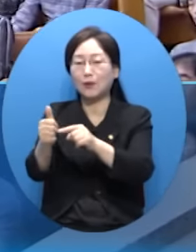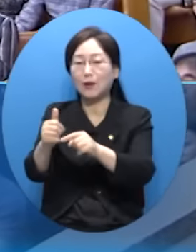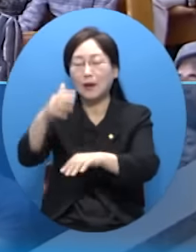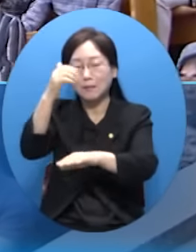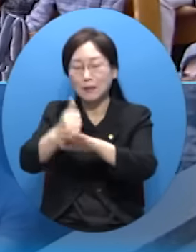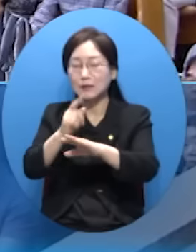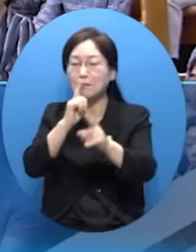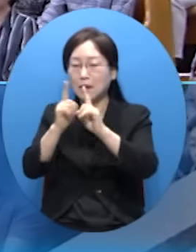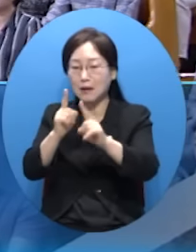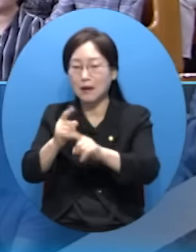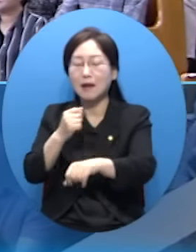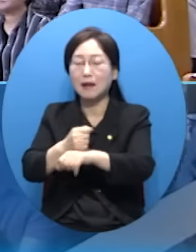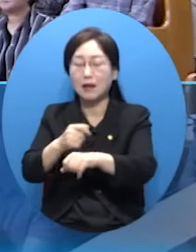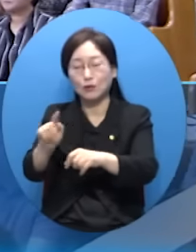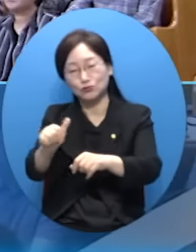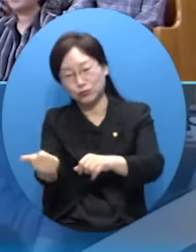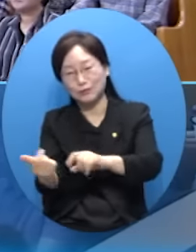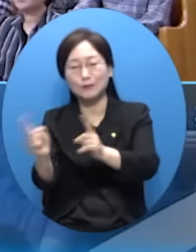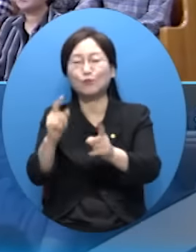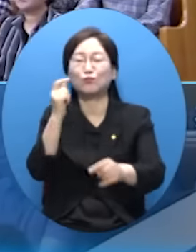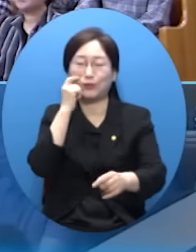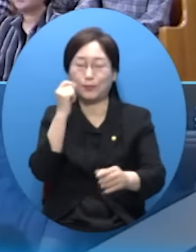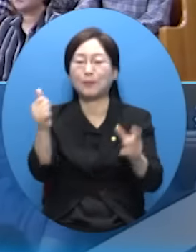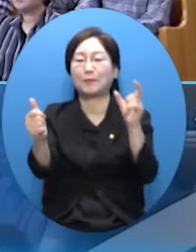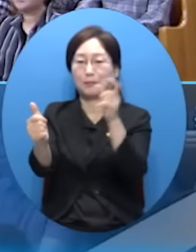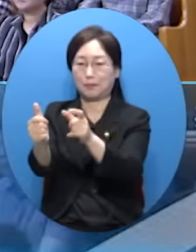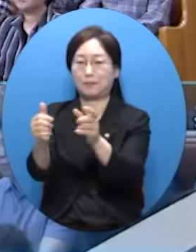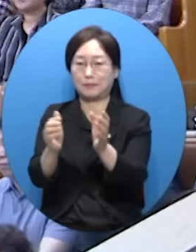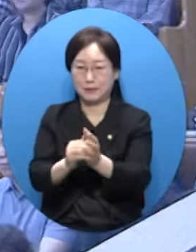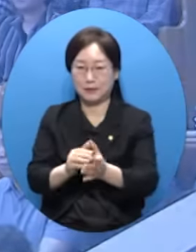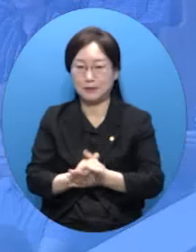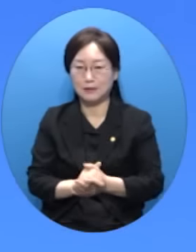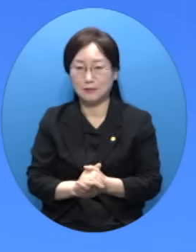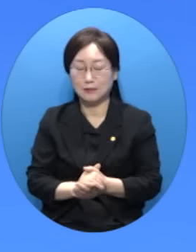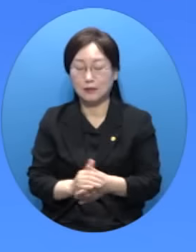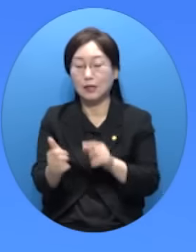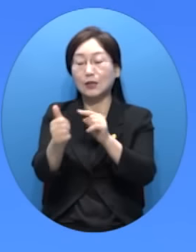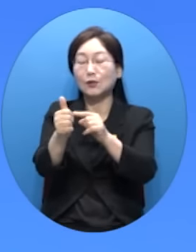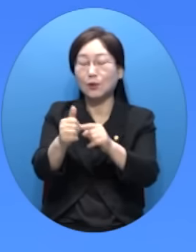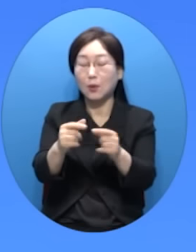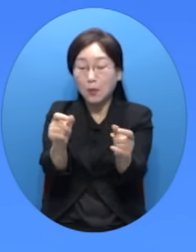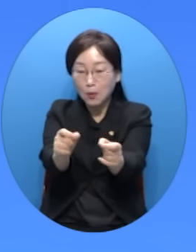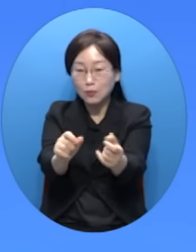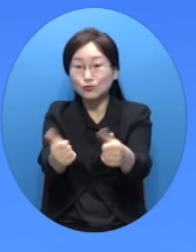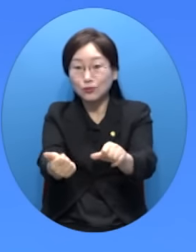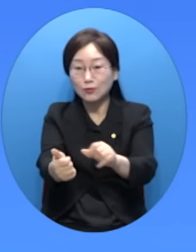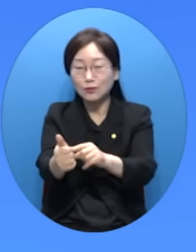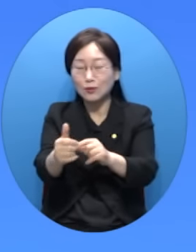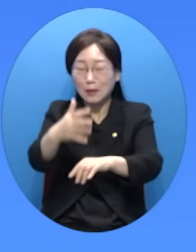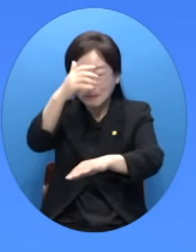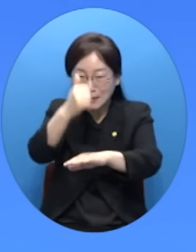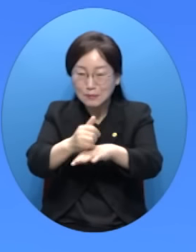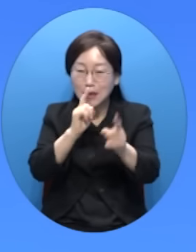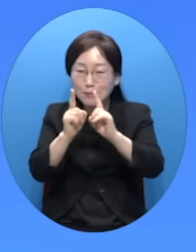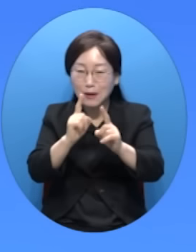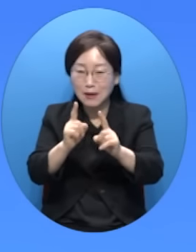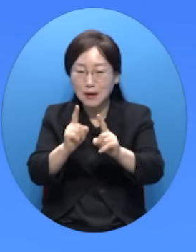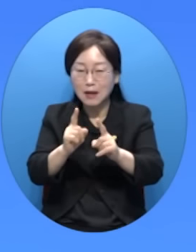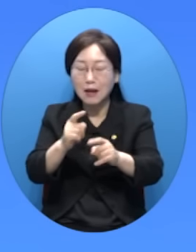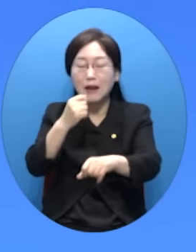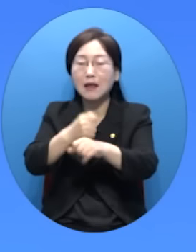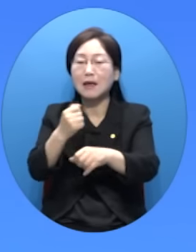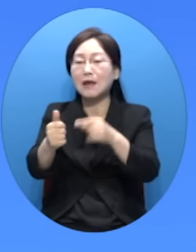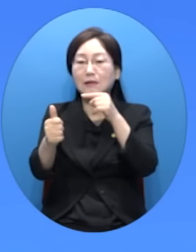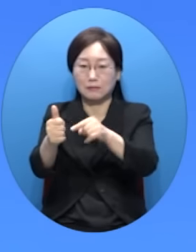살지 못하리라 하셨나이다 하니 이제 곧 죽을 테니까 유언장을 남기라는 것입니다. 사람